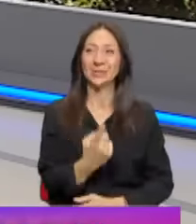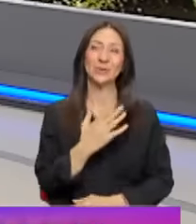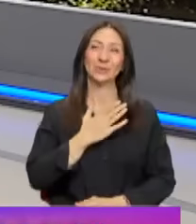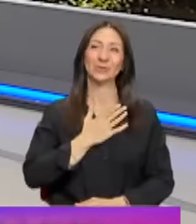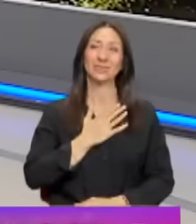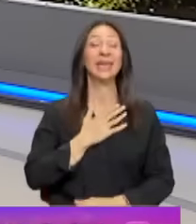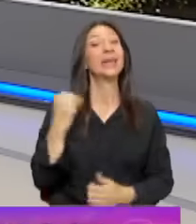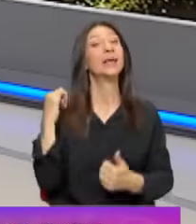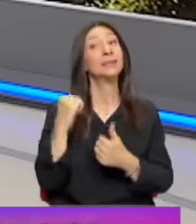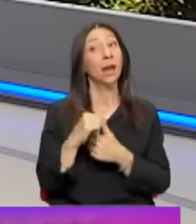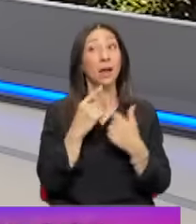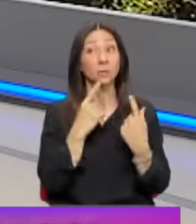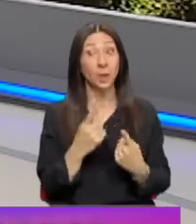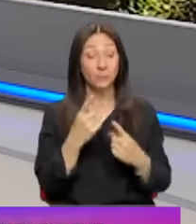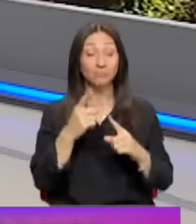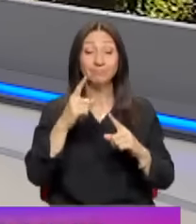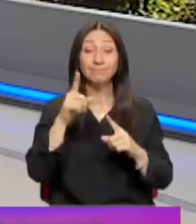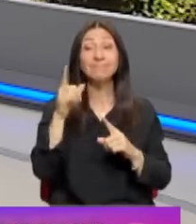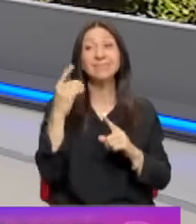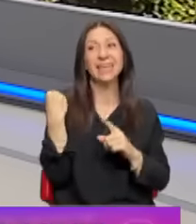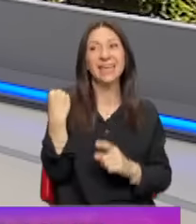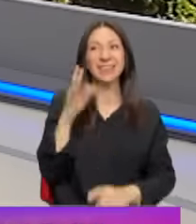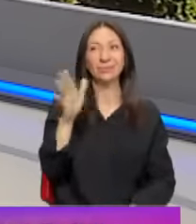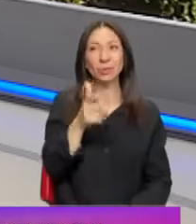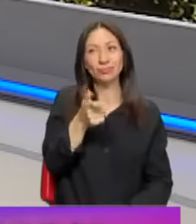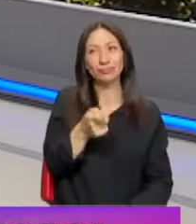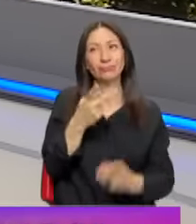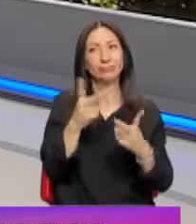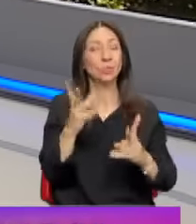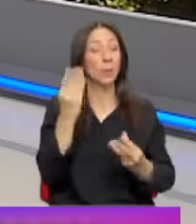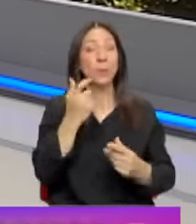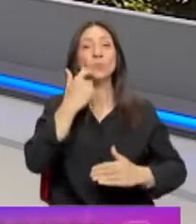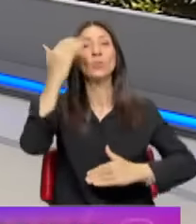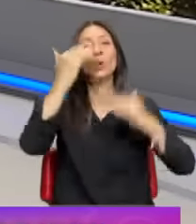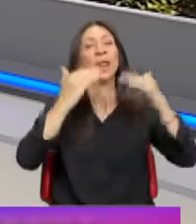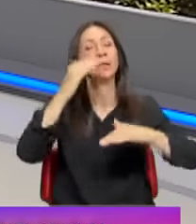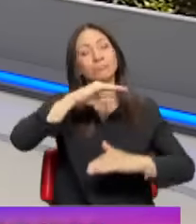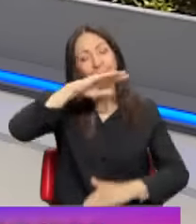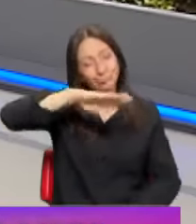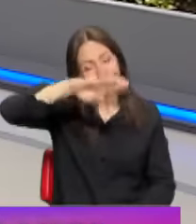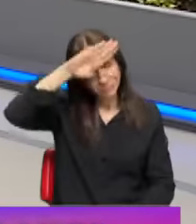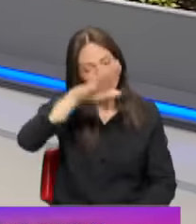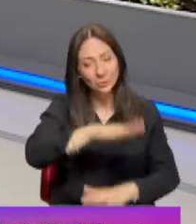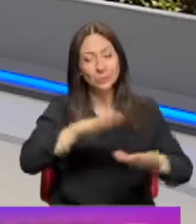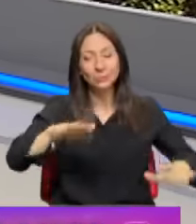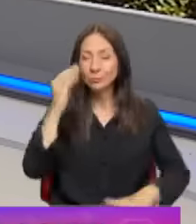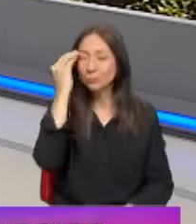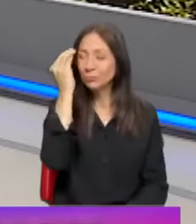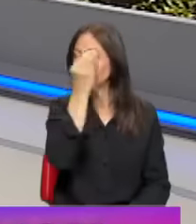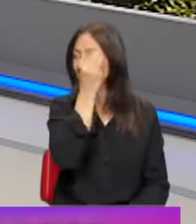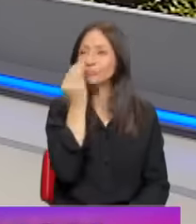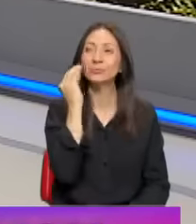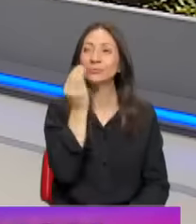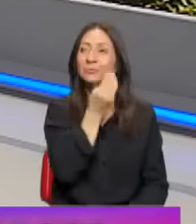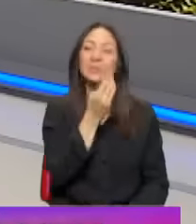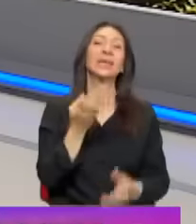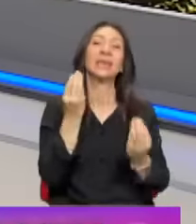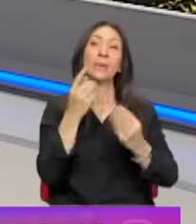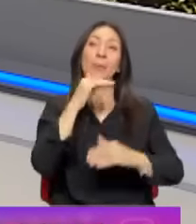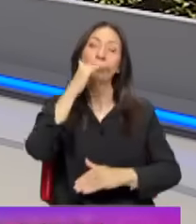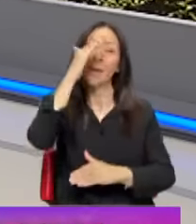iletiyoruz. Tekrar edelim, ekran başına belki yeni geçmişsinizdir. Büyüklerimizin ellerinden, küçüklerimizin gözlerinden öperiz. İyi bir